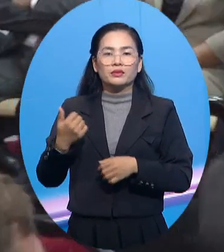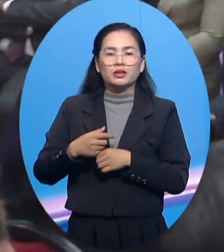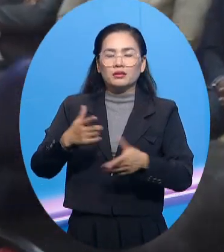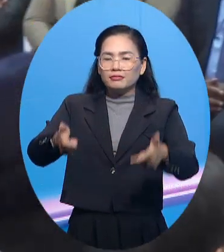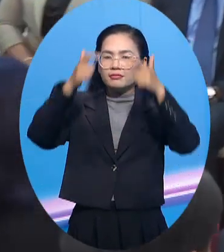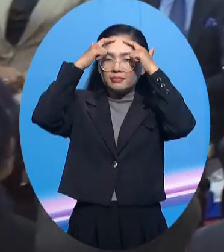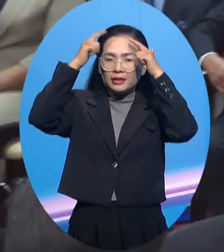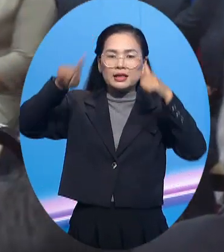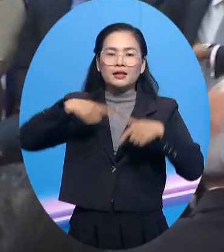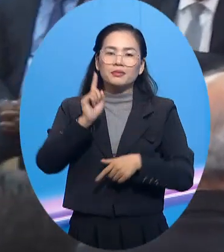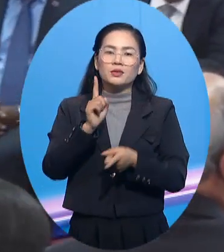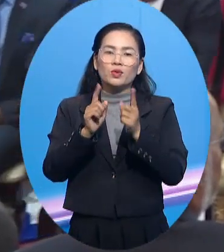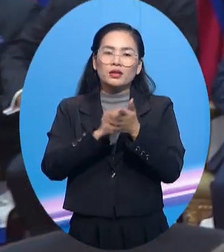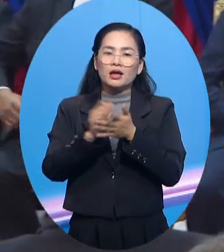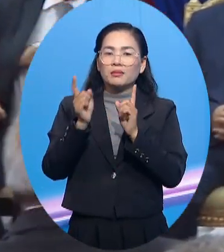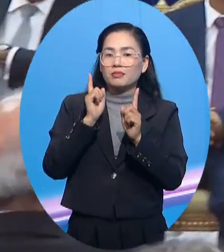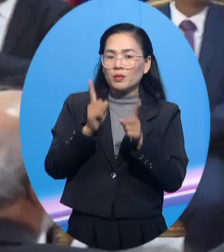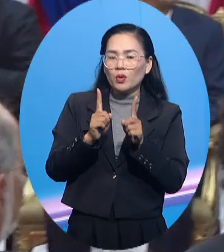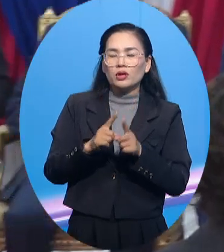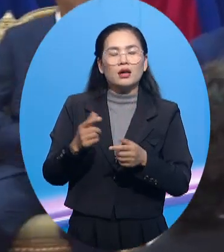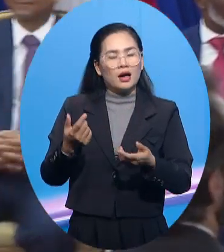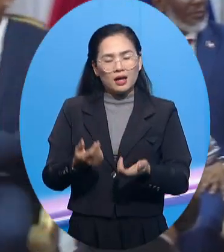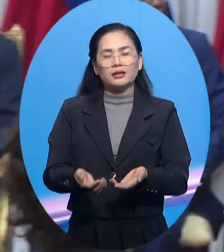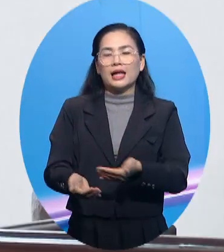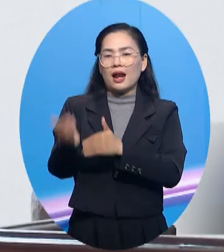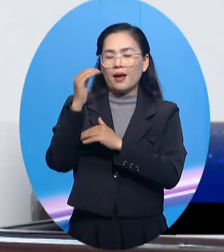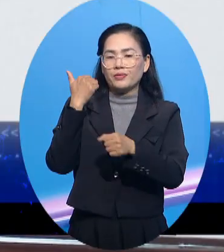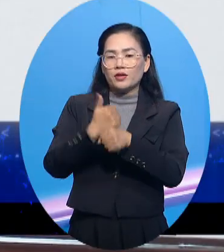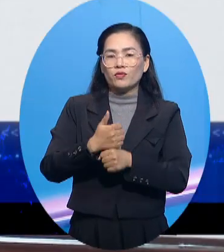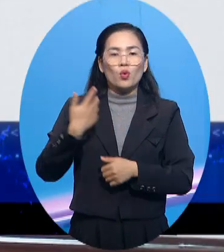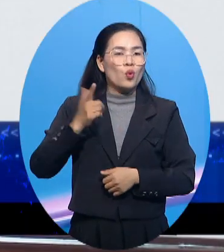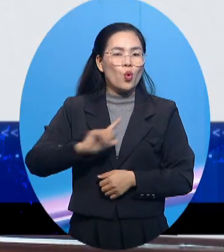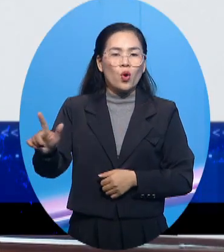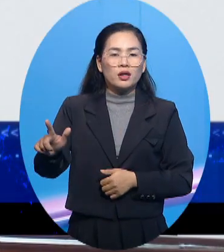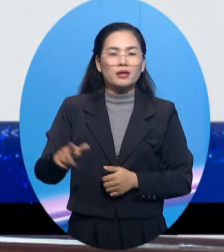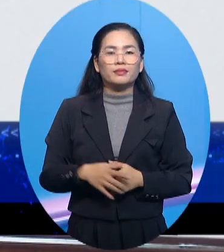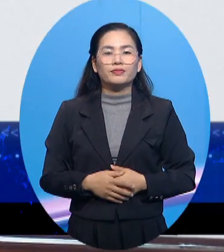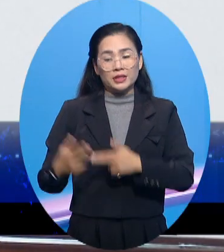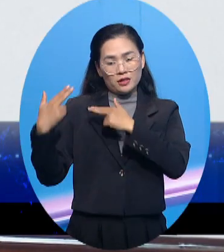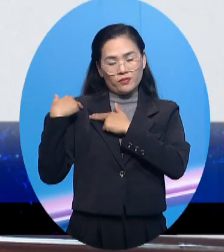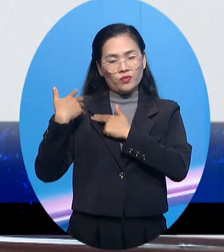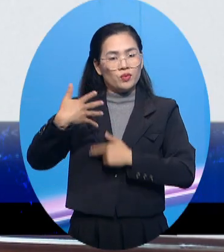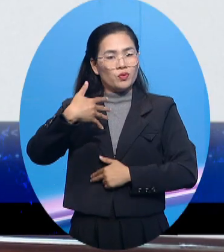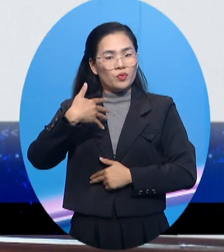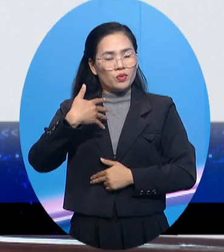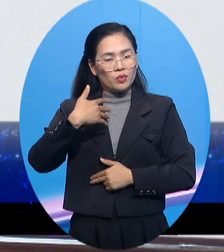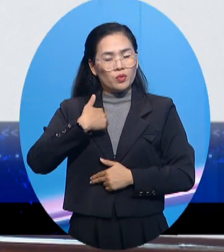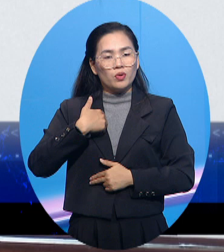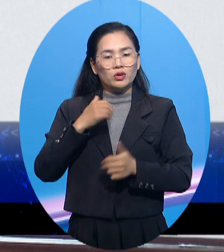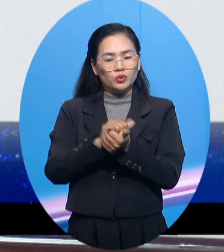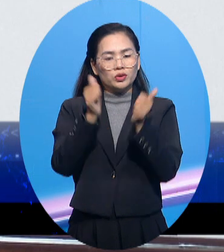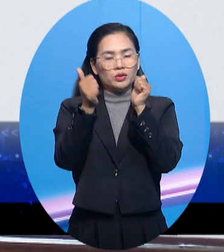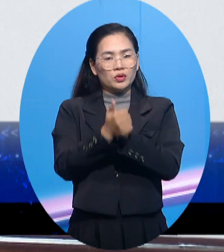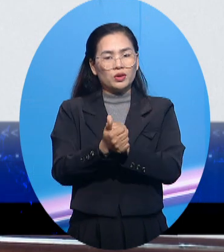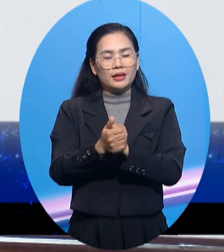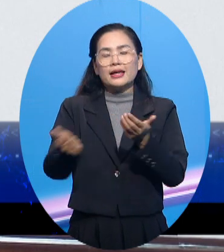nhậm chức trong ngày 11 tháng 11 và tiến hành thành lập chính phủ ngay sau đó. Nhiệm vụ thiết yếu đầu tiên quyết định sự thành công của quá trình chuyển đổi là tái